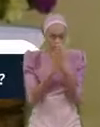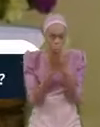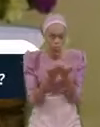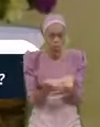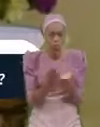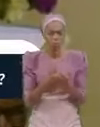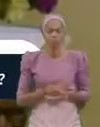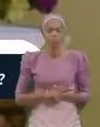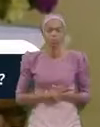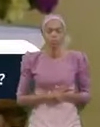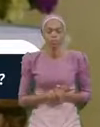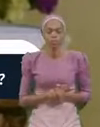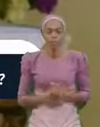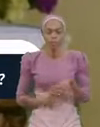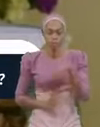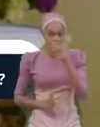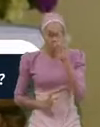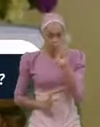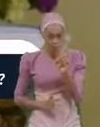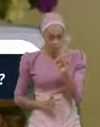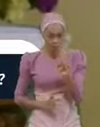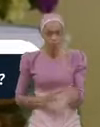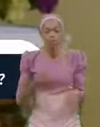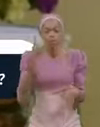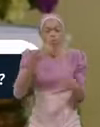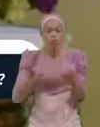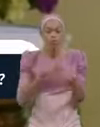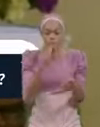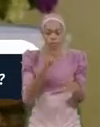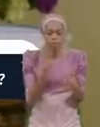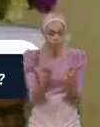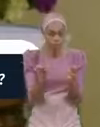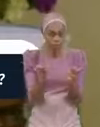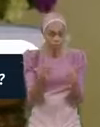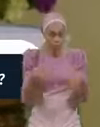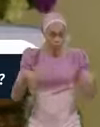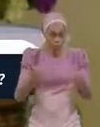1 quelle est la place des questions dans les